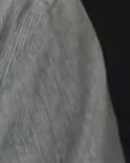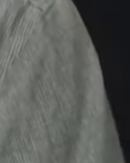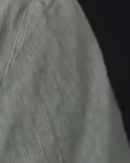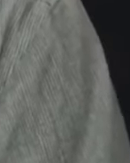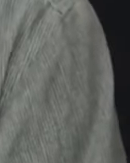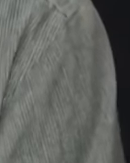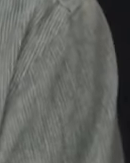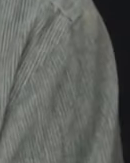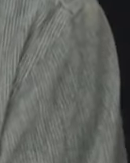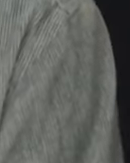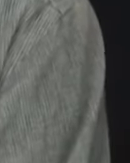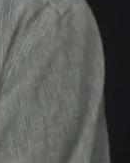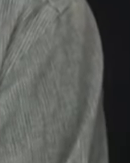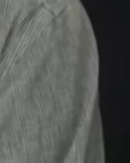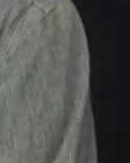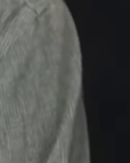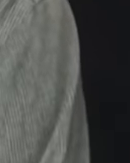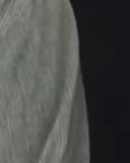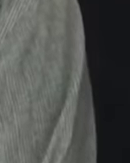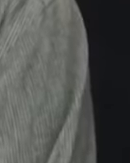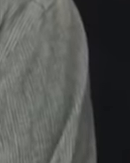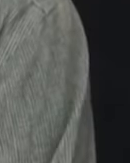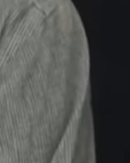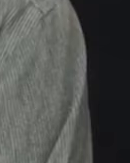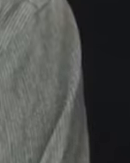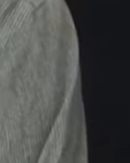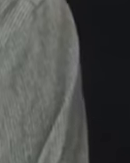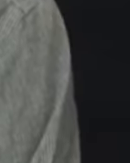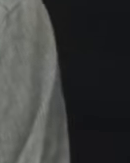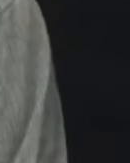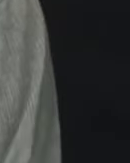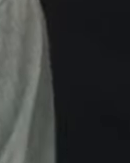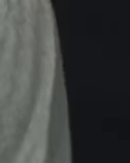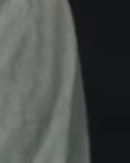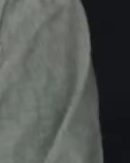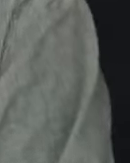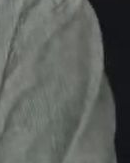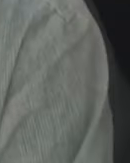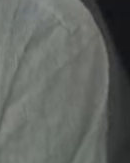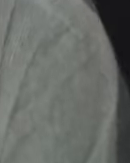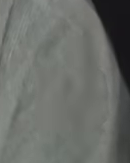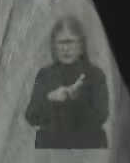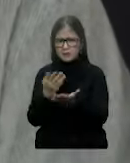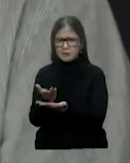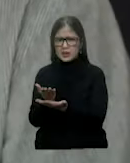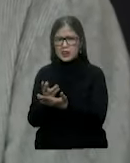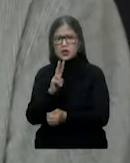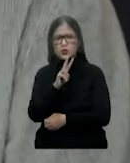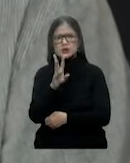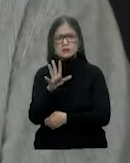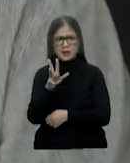terpaksa saya mau dipindahkan, ternyata maunya dari PLN itu dimintanya 29 juta. Apa tiang